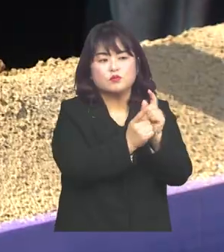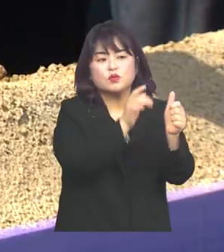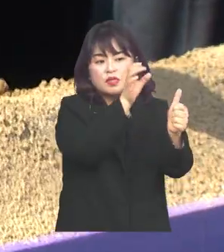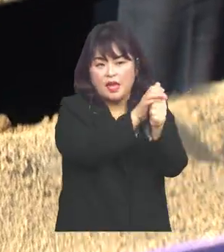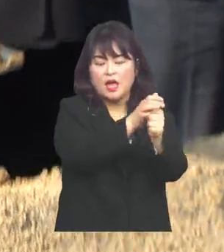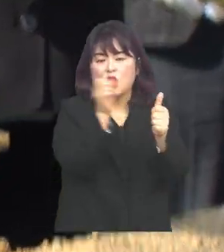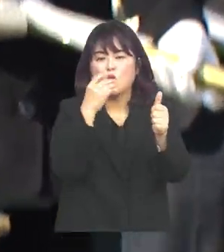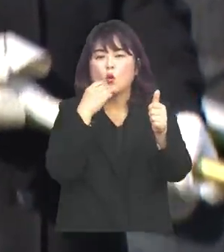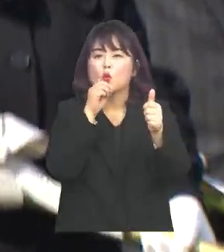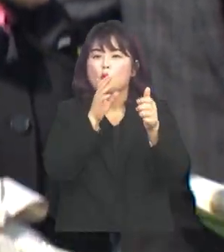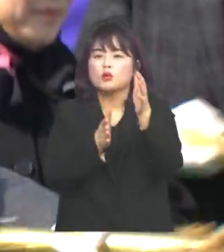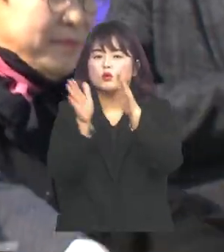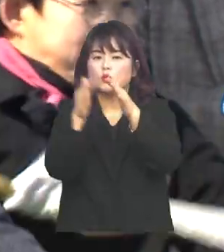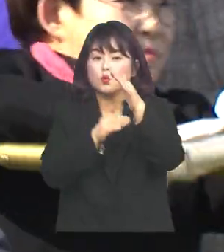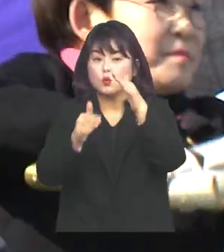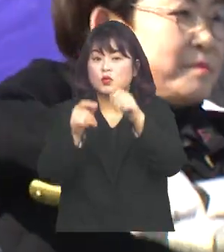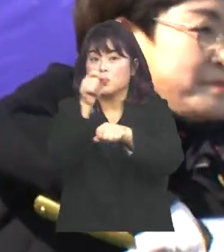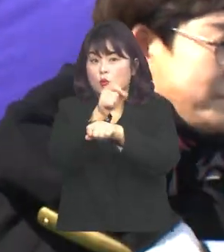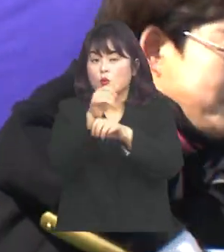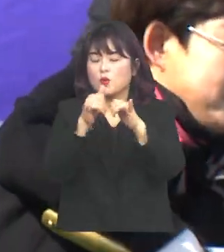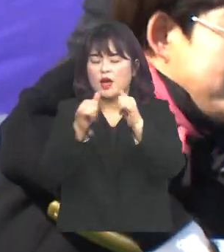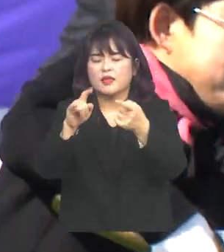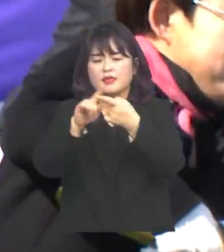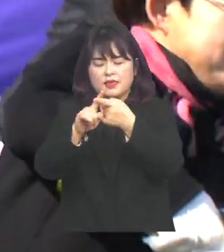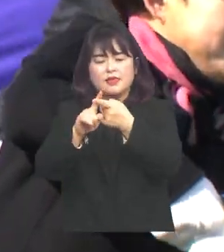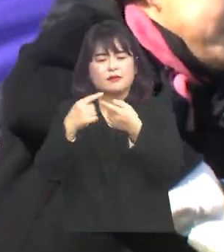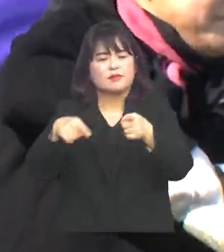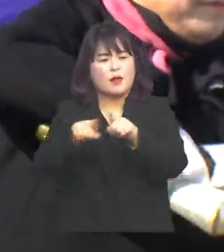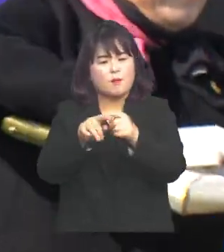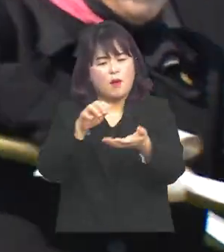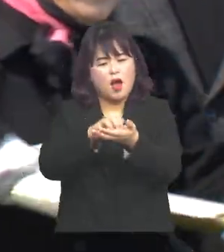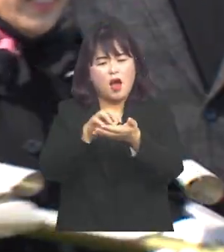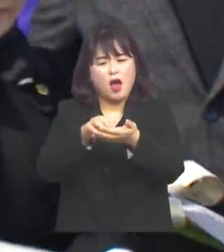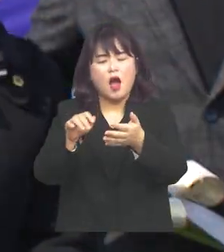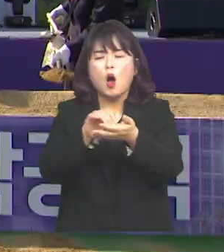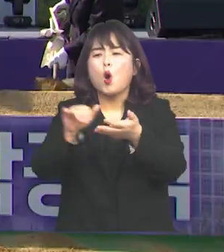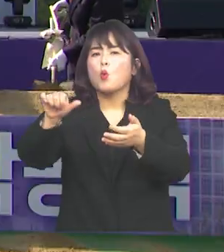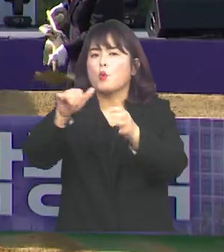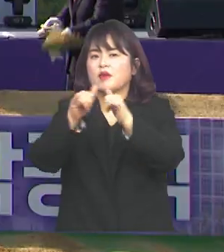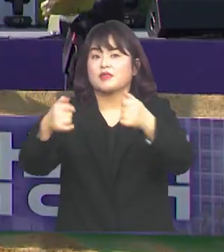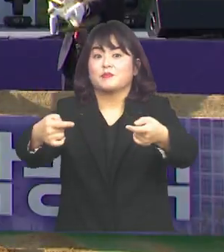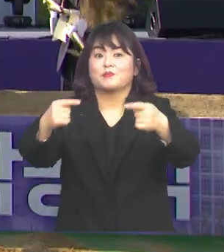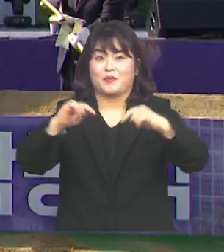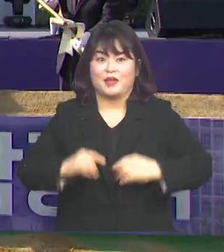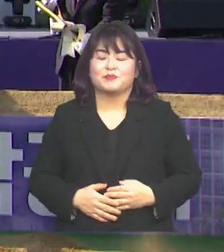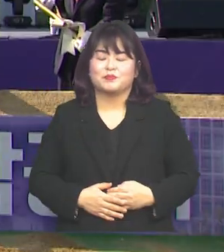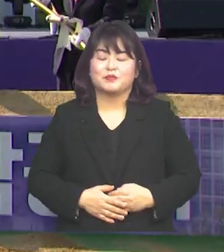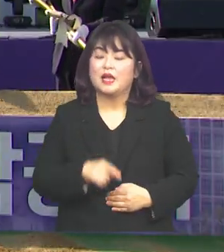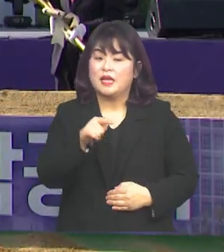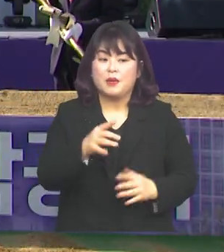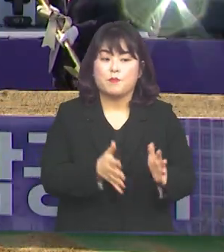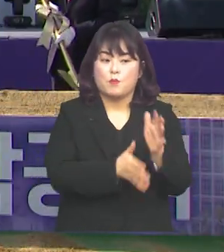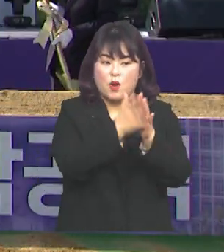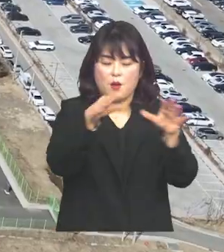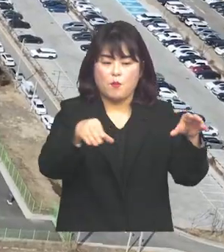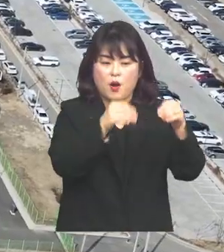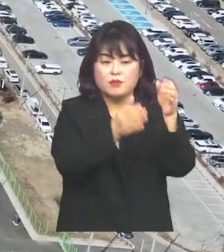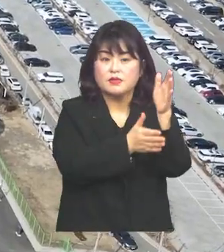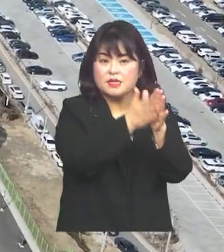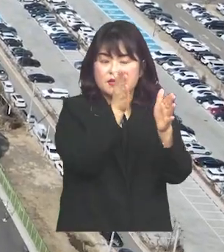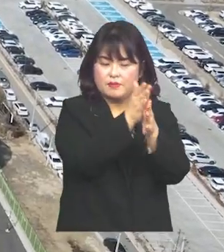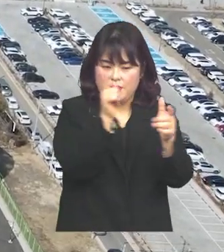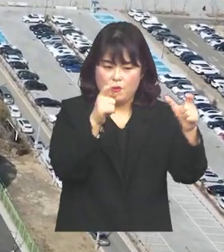직무대행, 용인도시공사 신경철 사장 등 약 500여 명이 참석했습니다. 용인 플랫폼시티는 기흥구